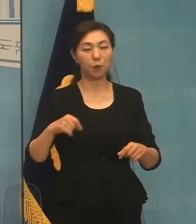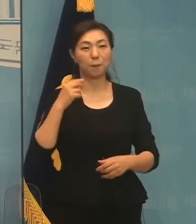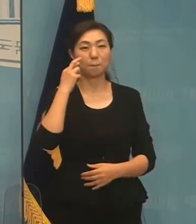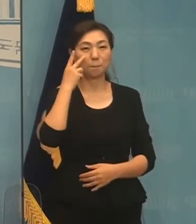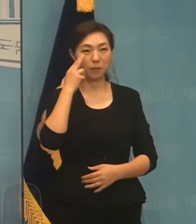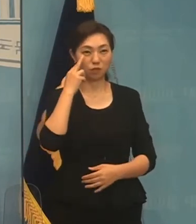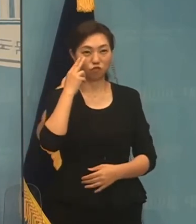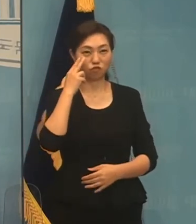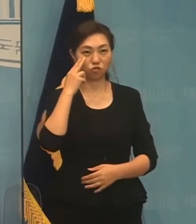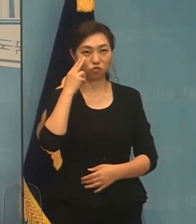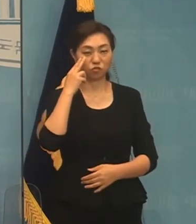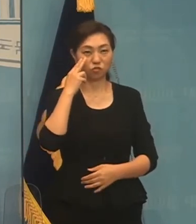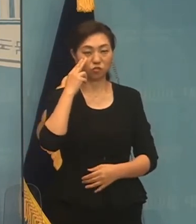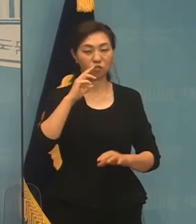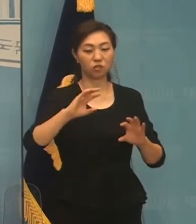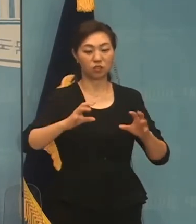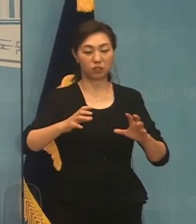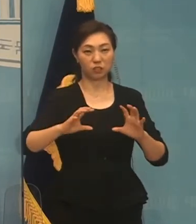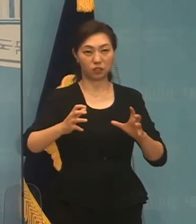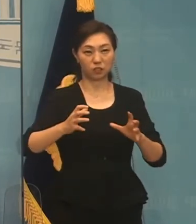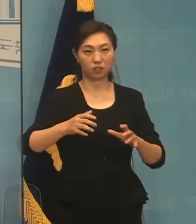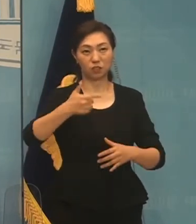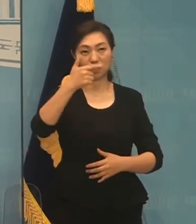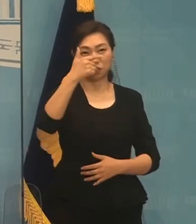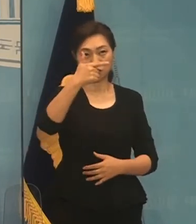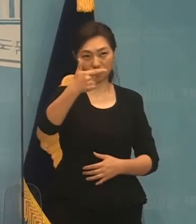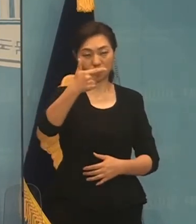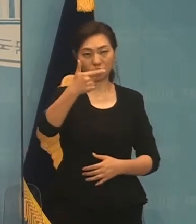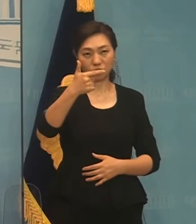미국 여섯 개 나라와